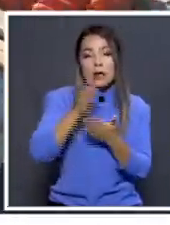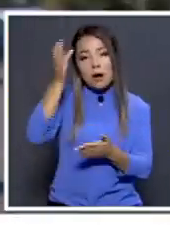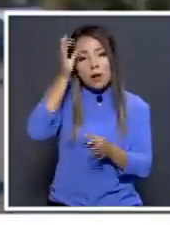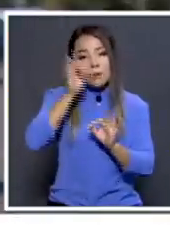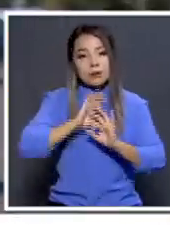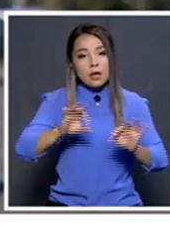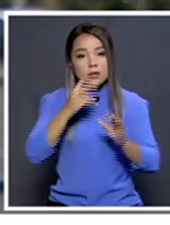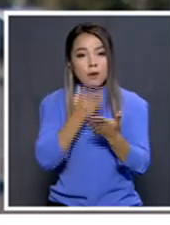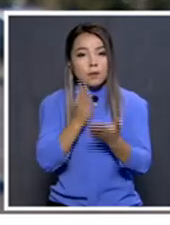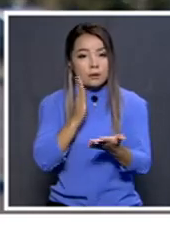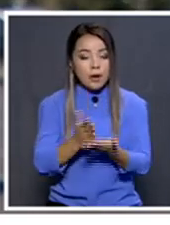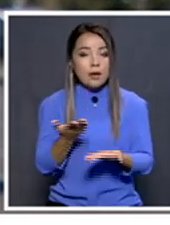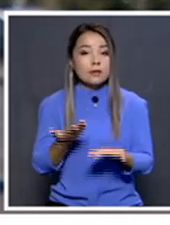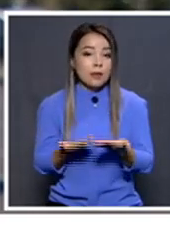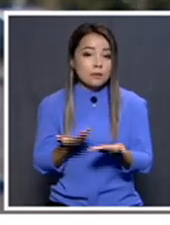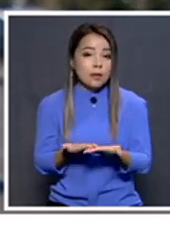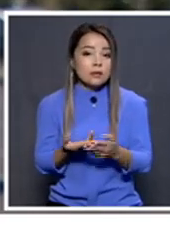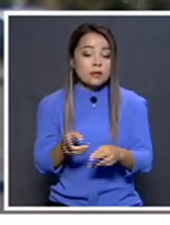берді.